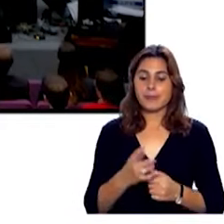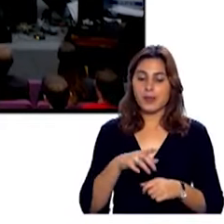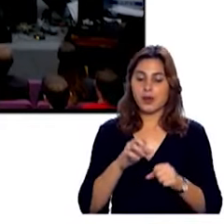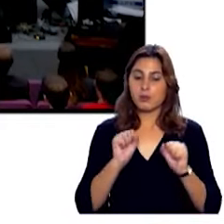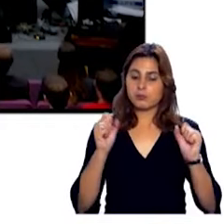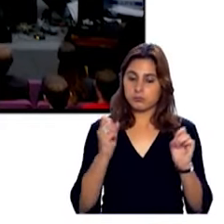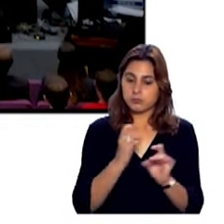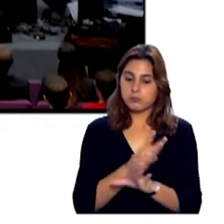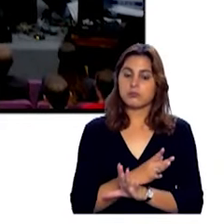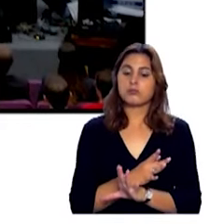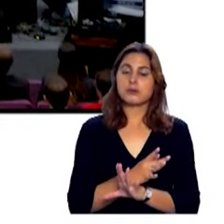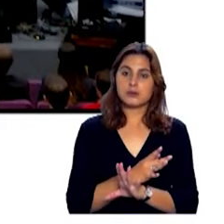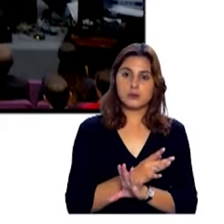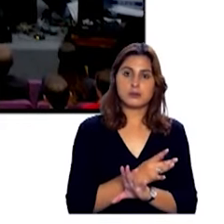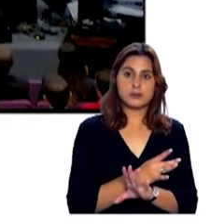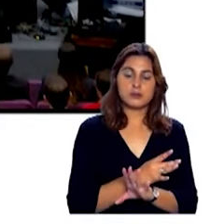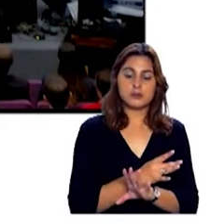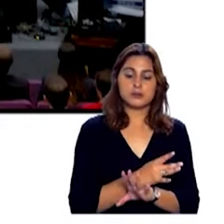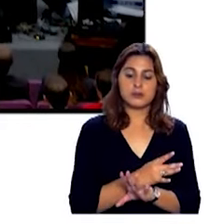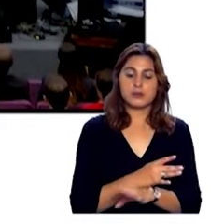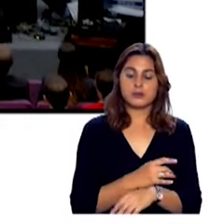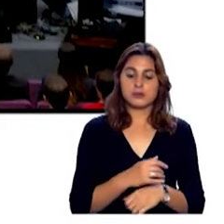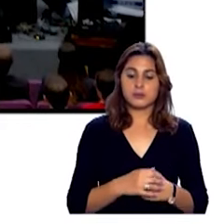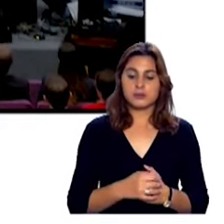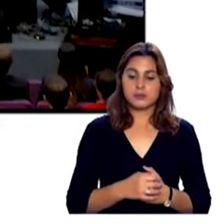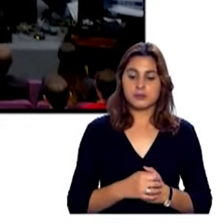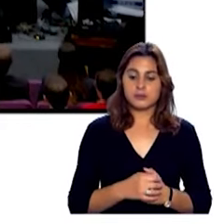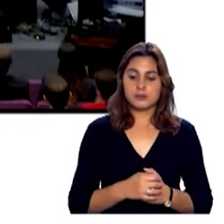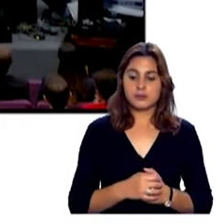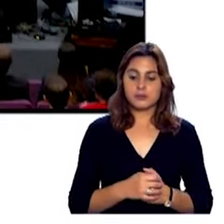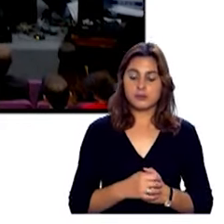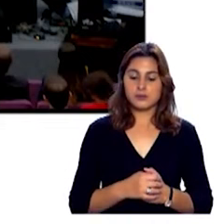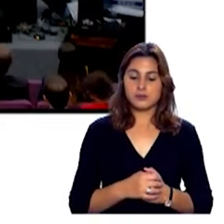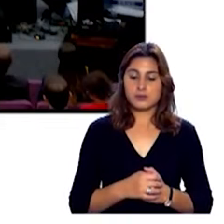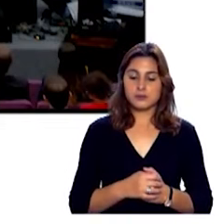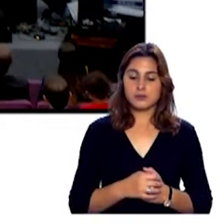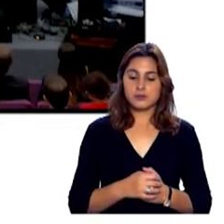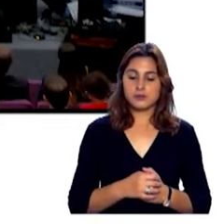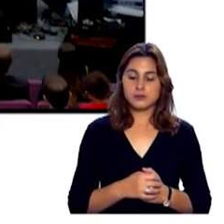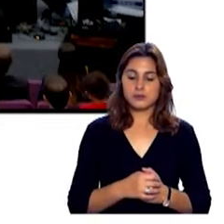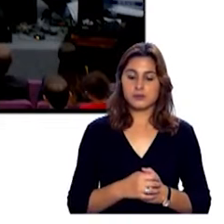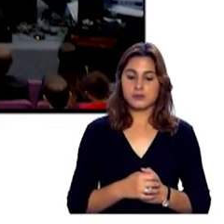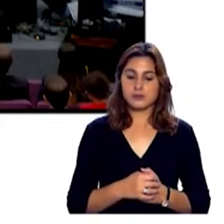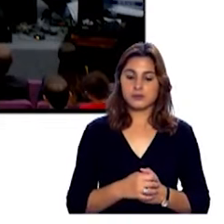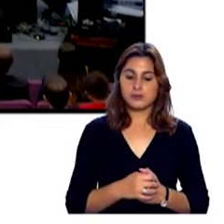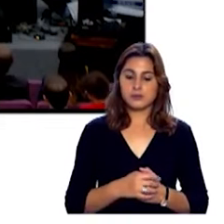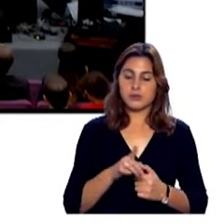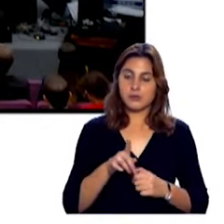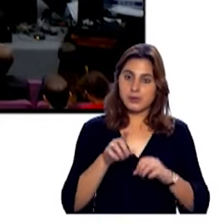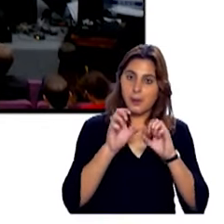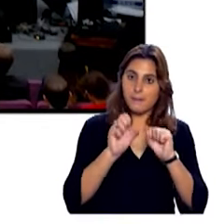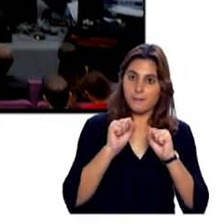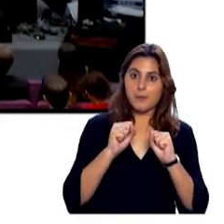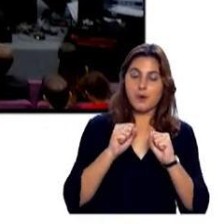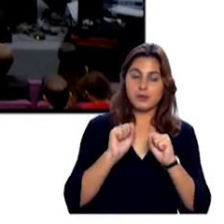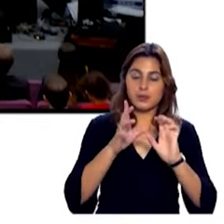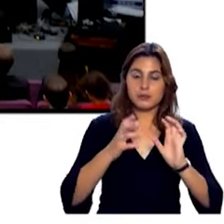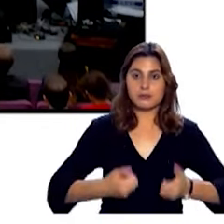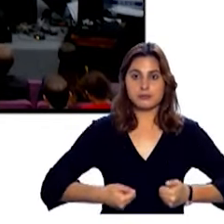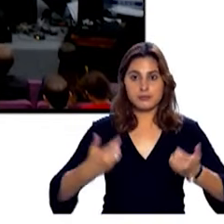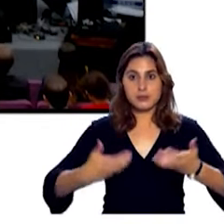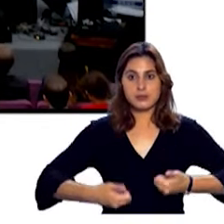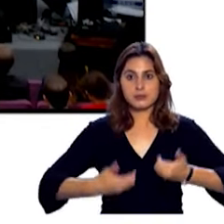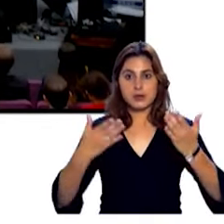processuali risparmi sulle spese processuali se vuoi andare Avanti e quindi vuoi La Bella motivazione